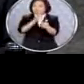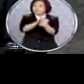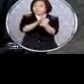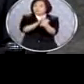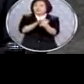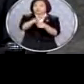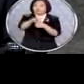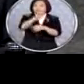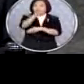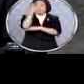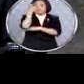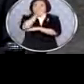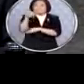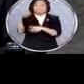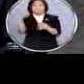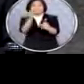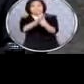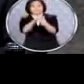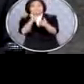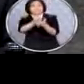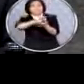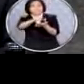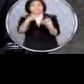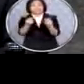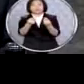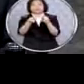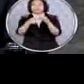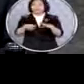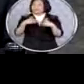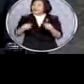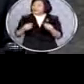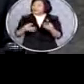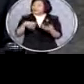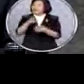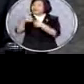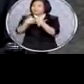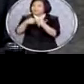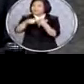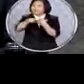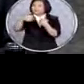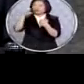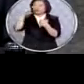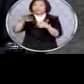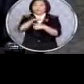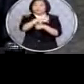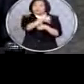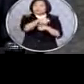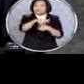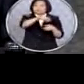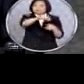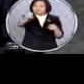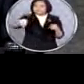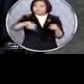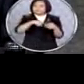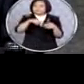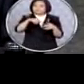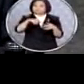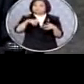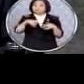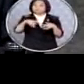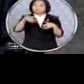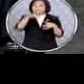的农政单位去反映。因此农会、农政单位以及农民三结合的一